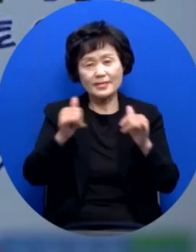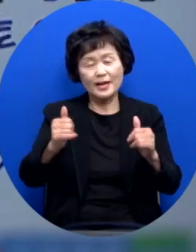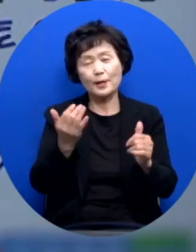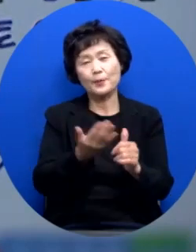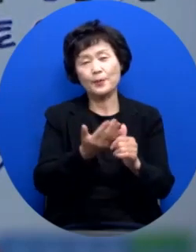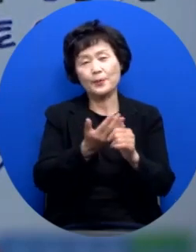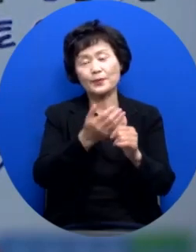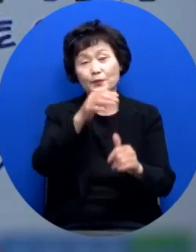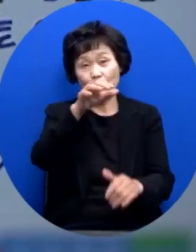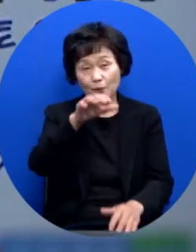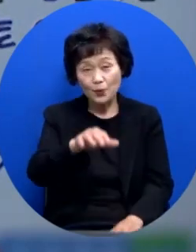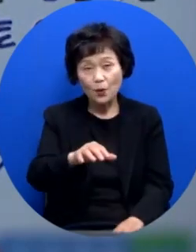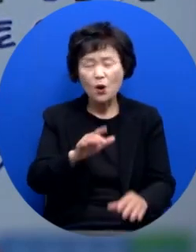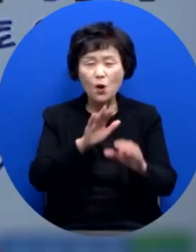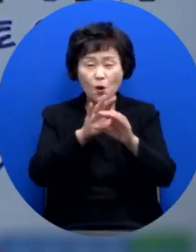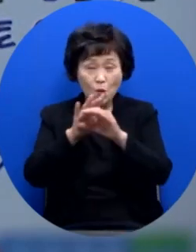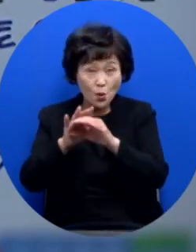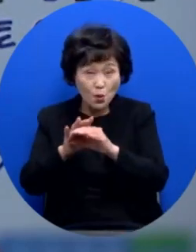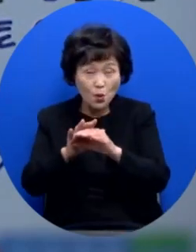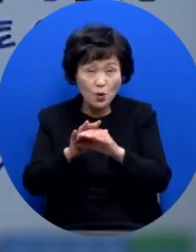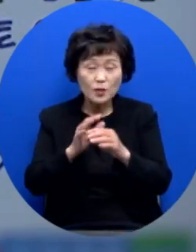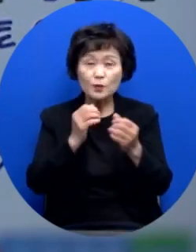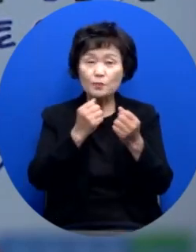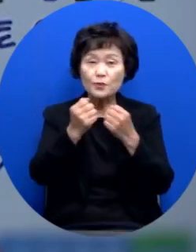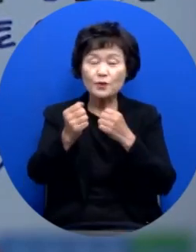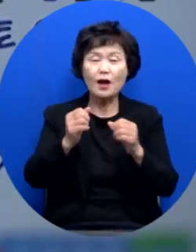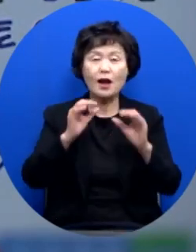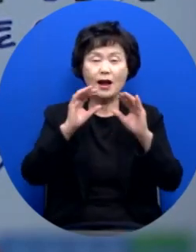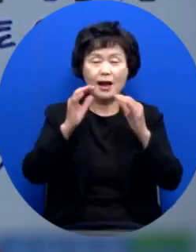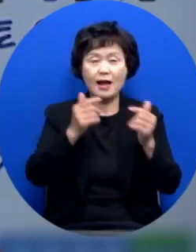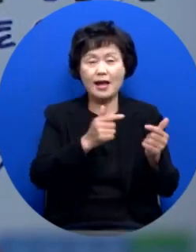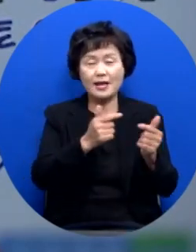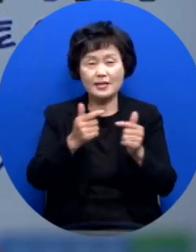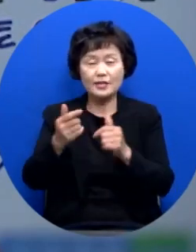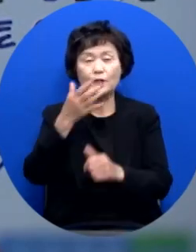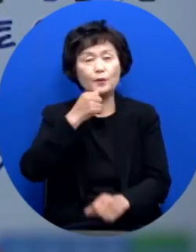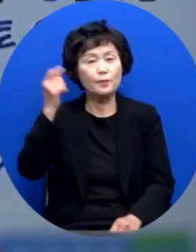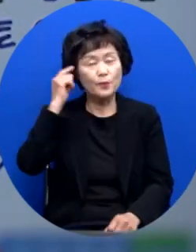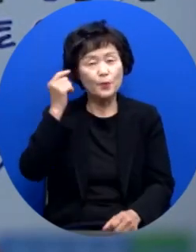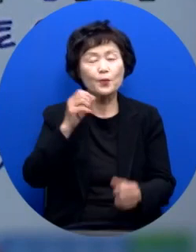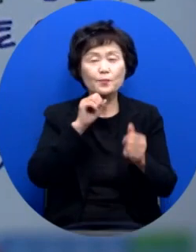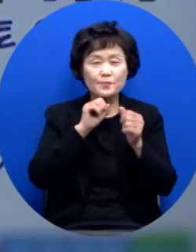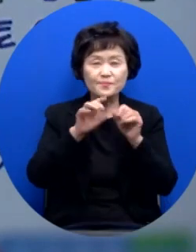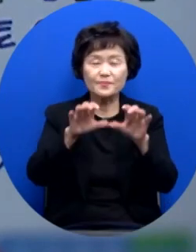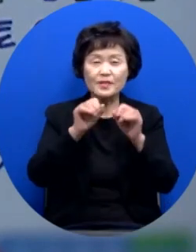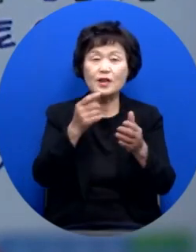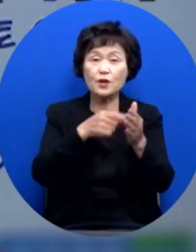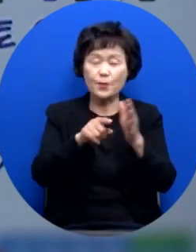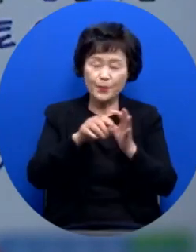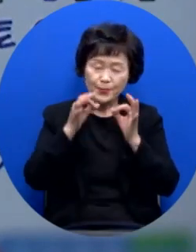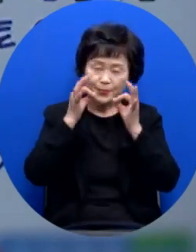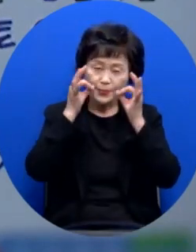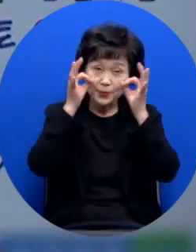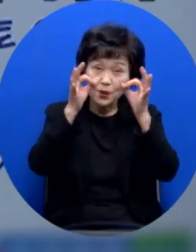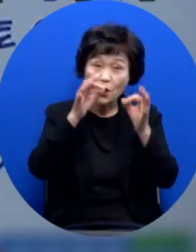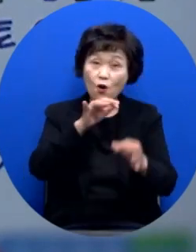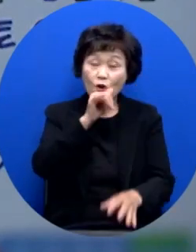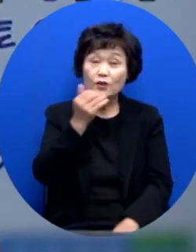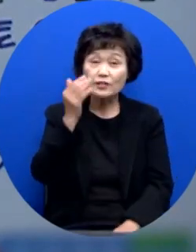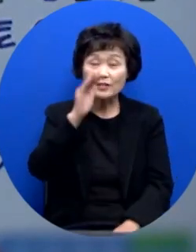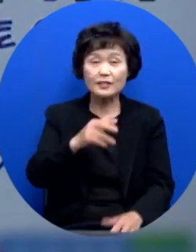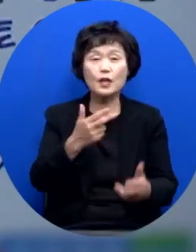사역이 멈춰선 상황에도 어린이 전도 협회는 어린이들에게 복음을 전하기 위해 힘쓰고 있었는데요. 특별히 이 시간에는 어린이 전도